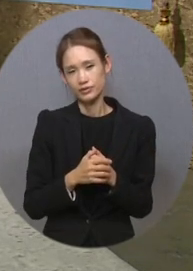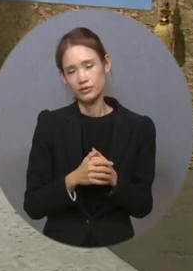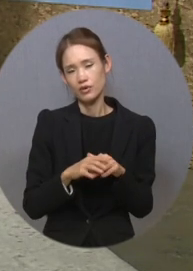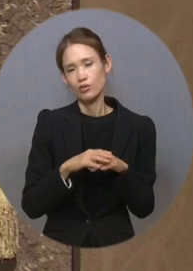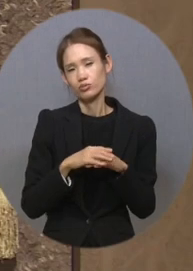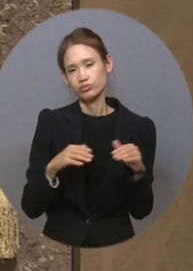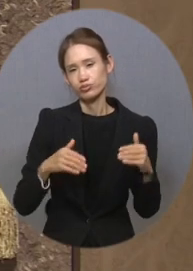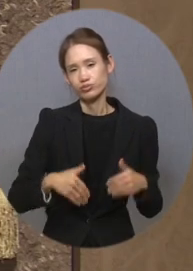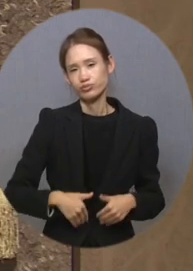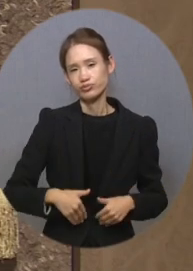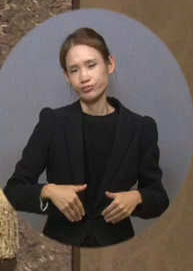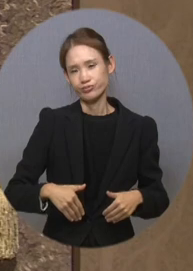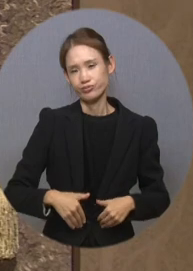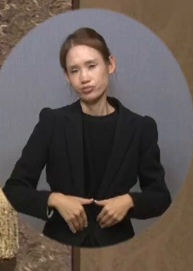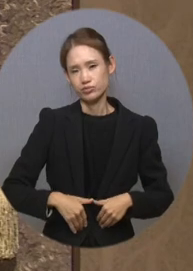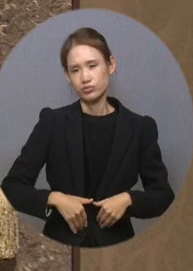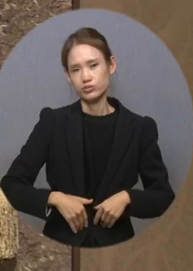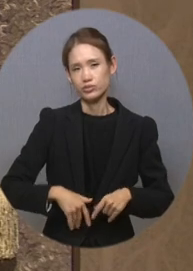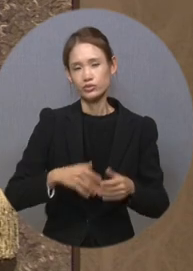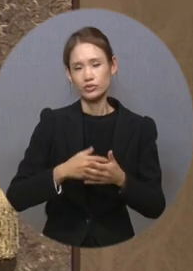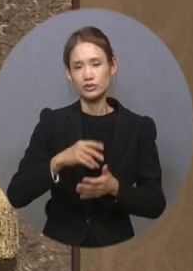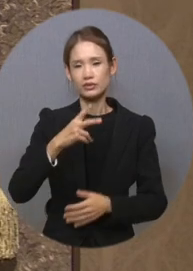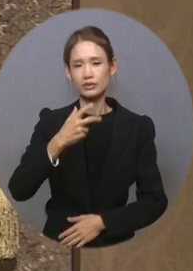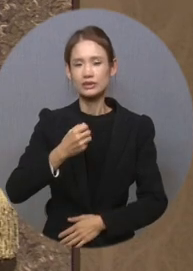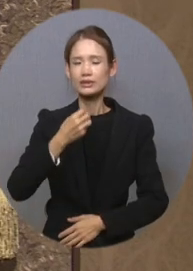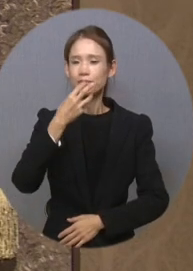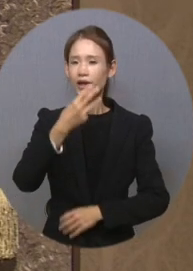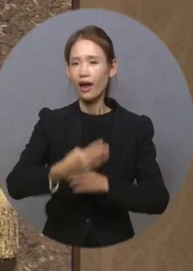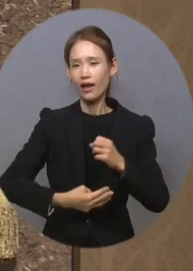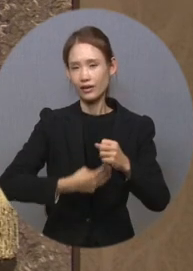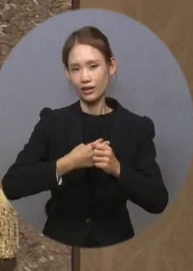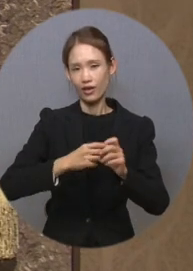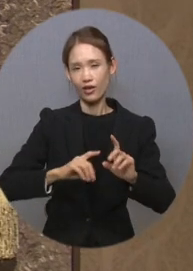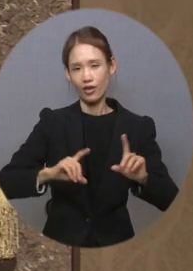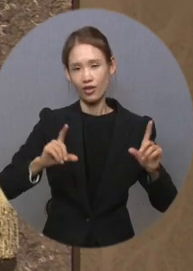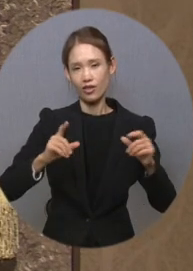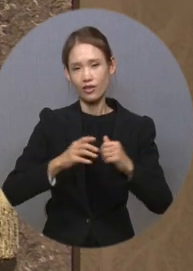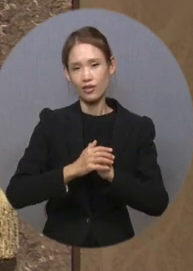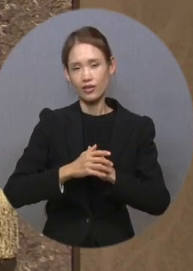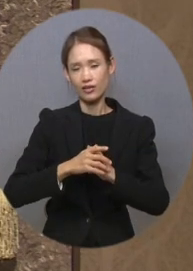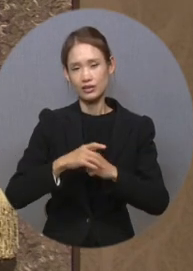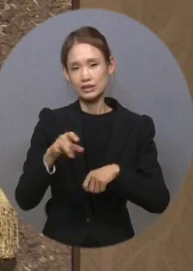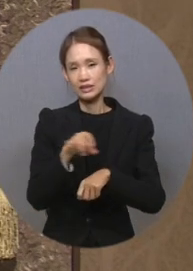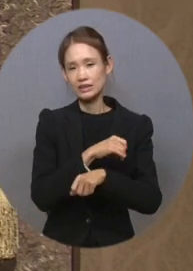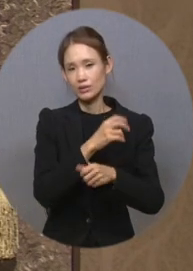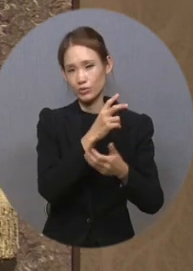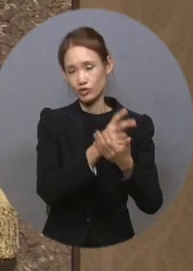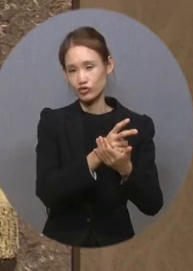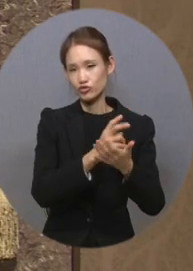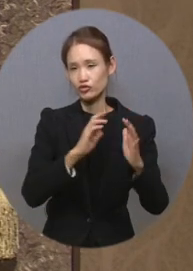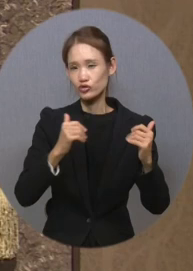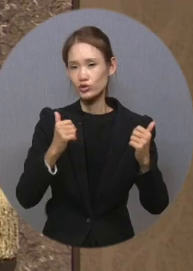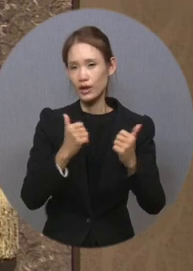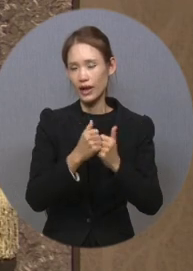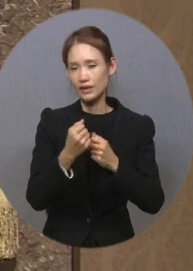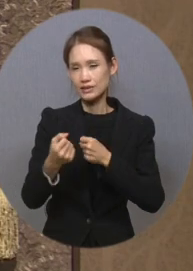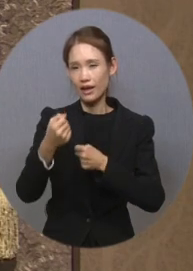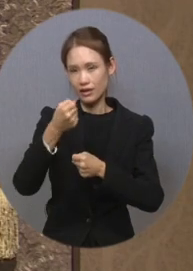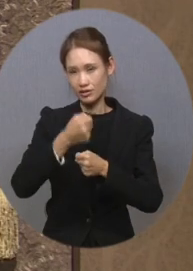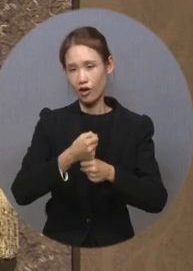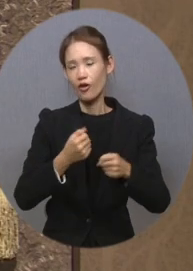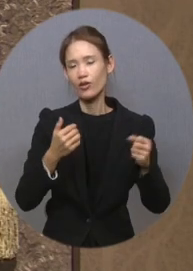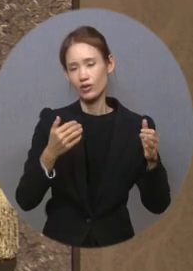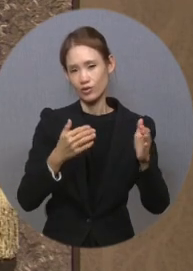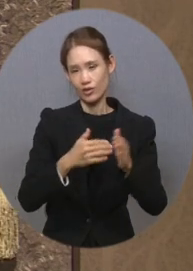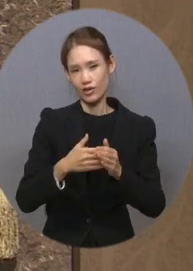되는데 금년에 73년 되는 해에 여순 사건 특별법이 네. 국회에서